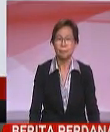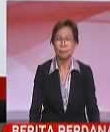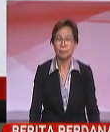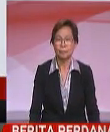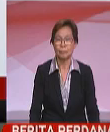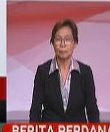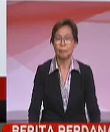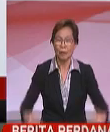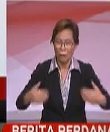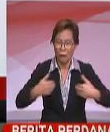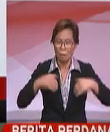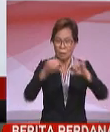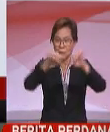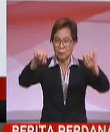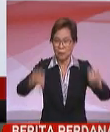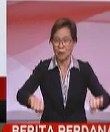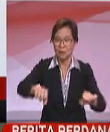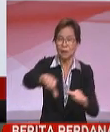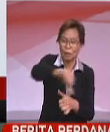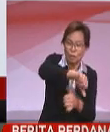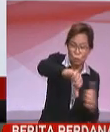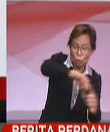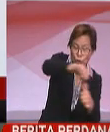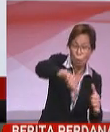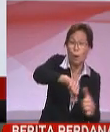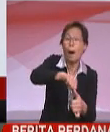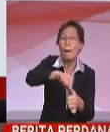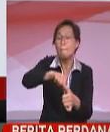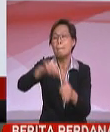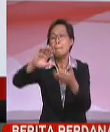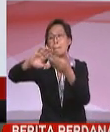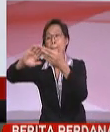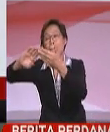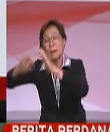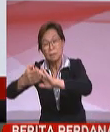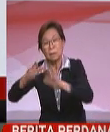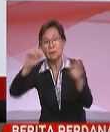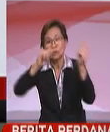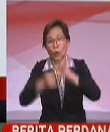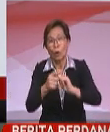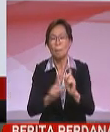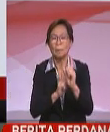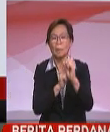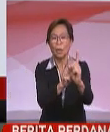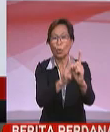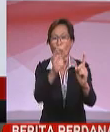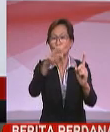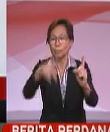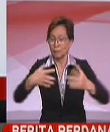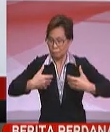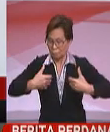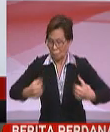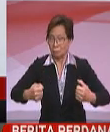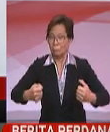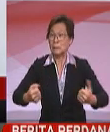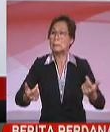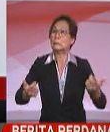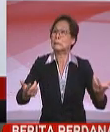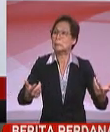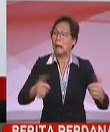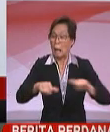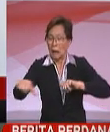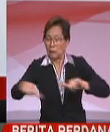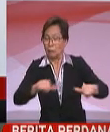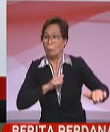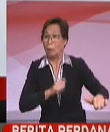Juga menyaksikan sistem sosial masyarakat berubah tertakluk kepada pengenalan SOP kesihatan. Antara terkesan adalah